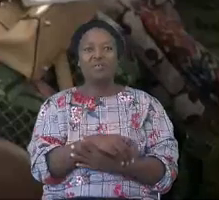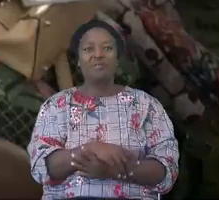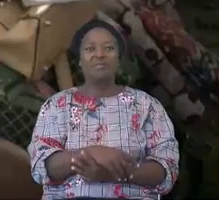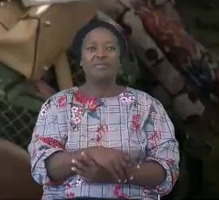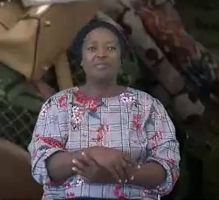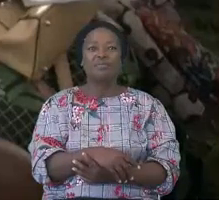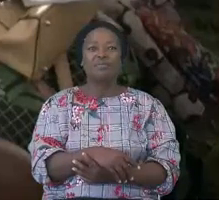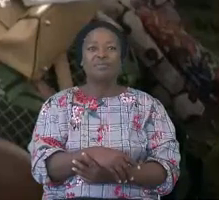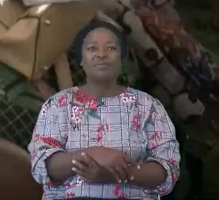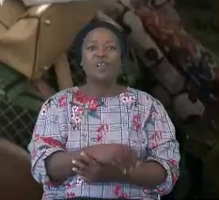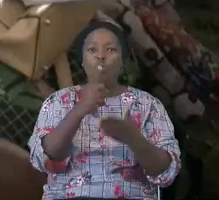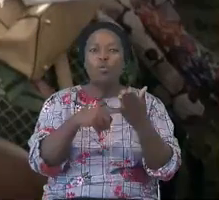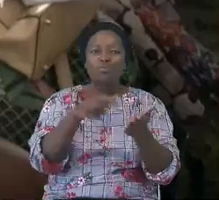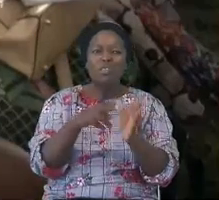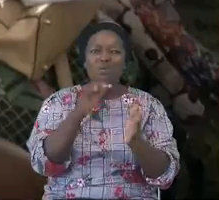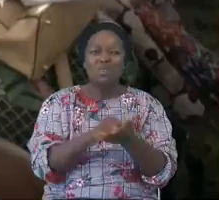Dis-le, non?